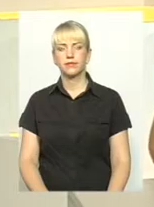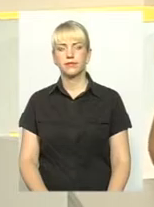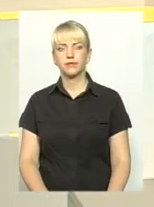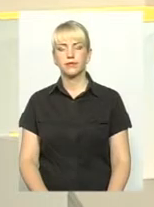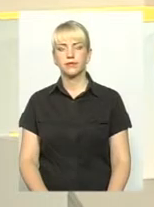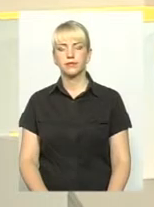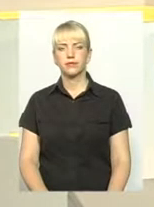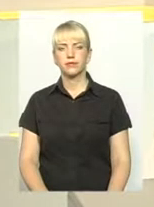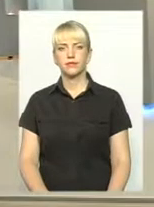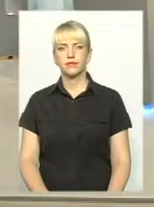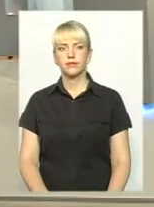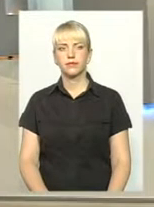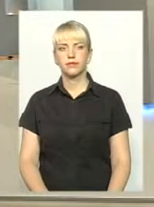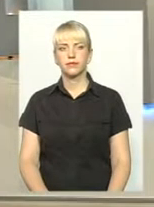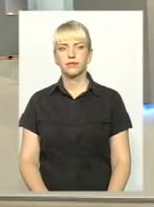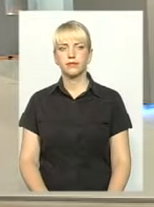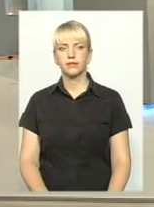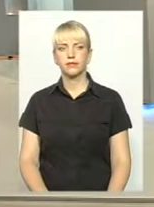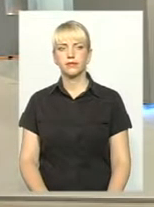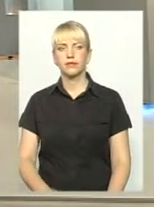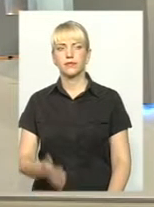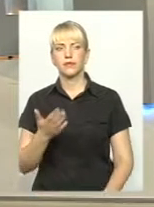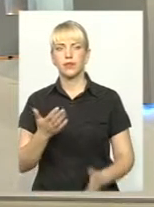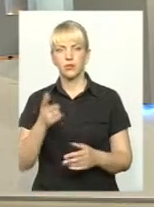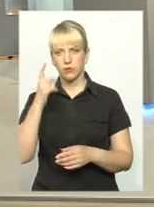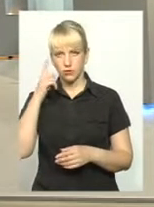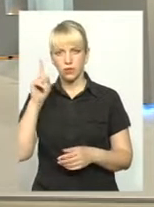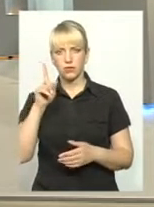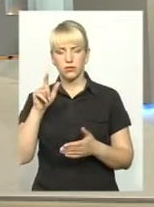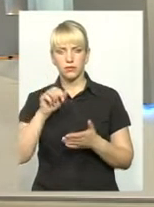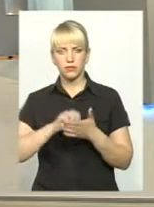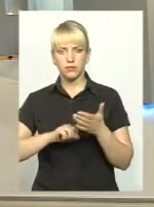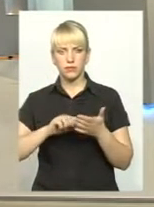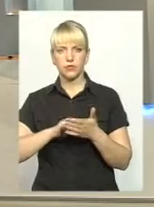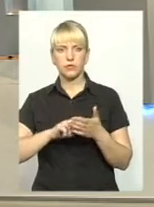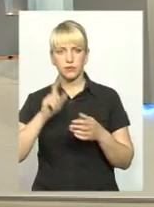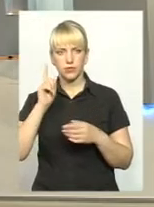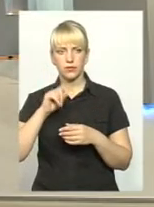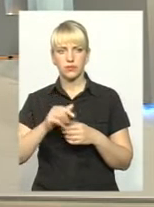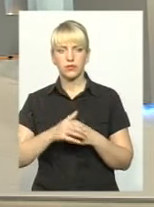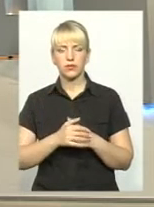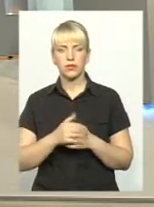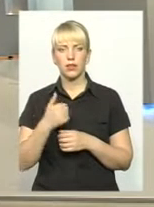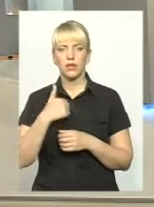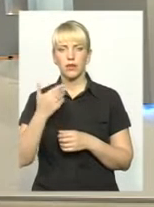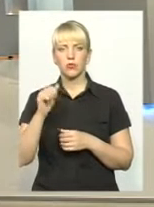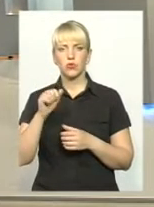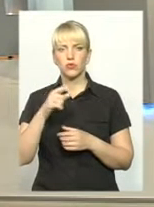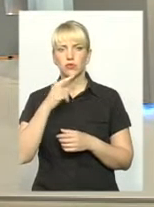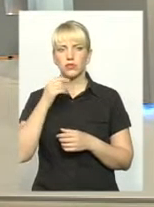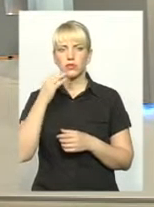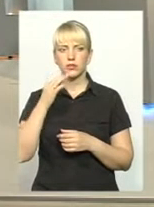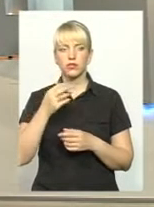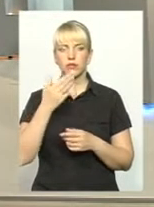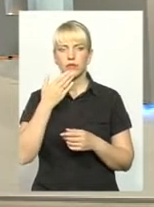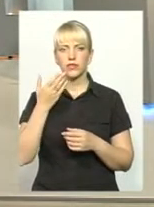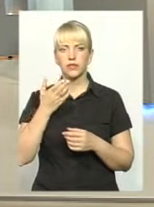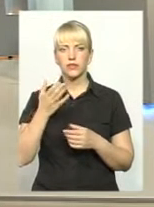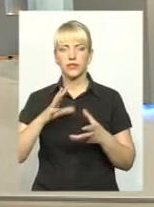Зірвався дзвінок. Шановні гості, якщо ви знаєте, з приводу чого йде мова, прошу прокоментувати. Ну, я вам хочу сказати, що в звітньому періоді